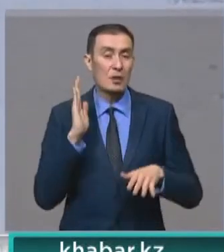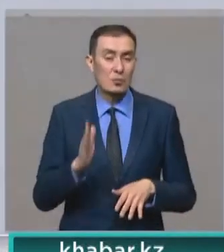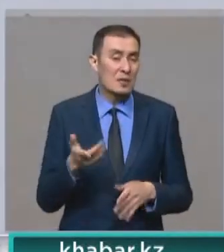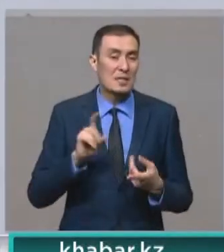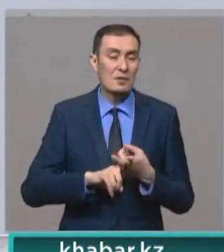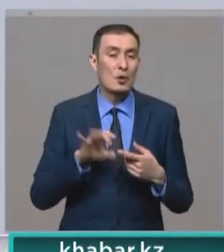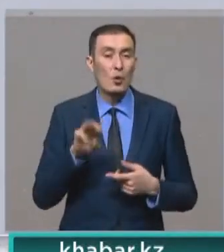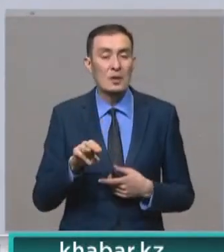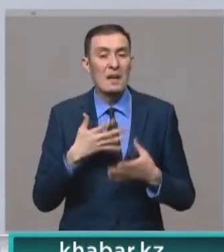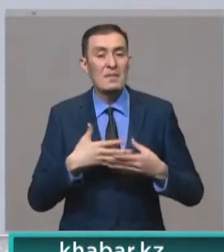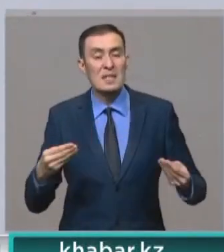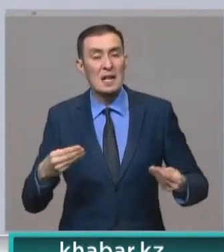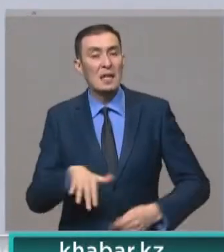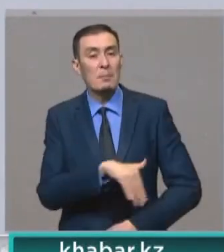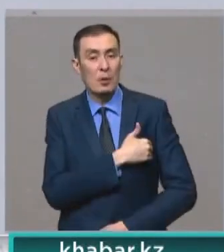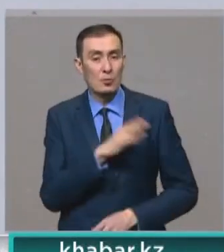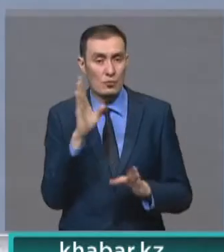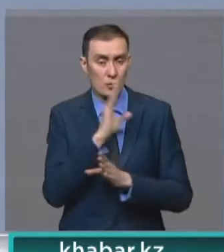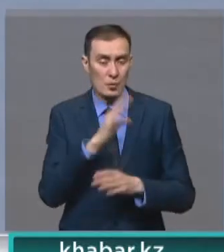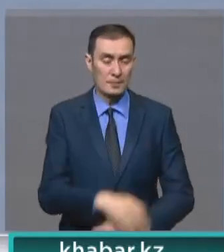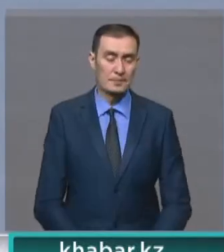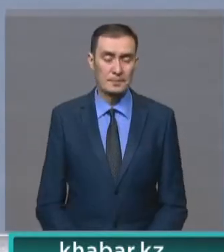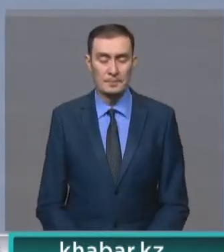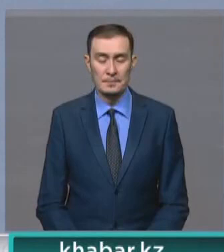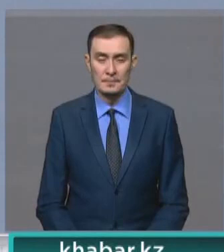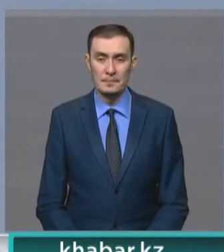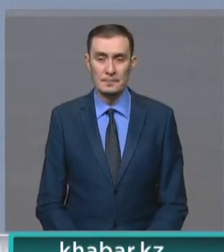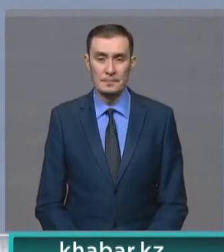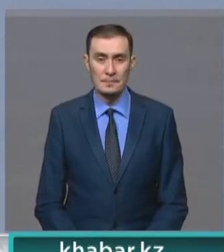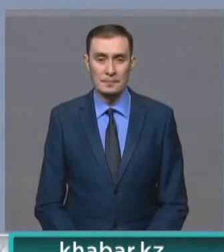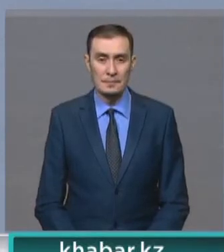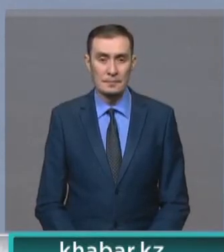зависеть от весенних температур. Артем Грапов и Сергей Трахтенберг, Кустанайская область. Итоги дня.